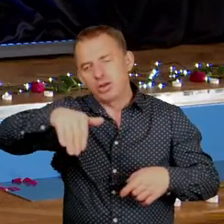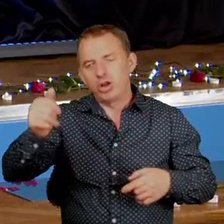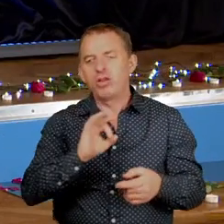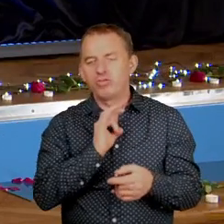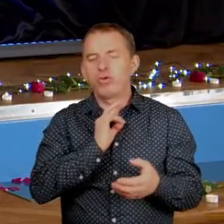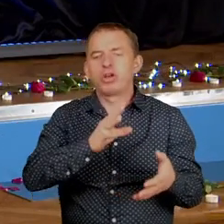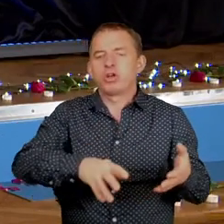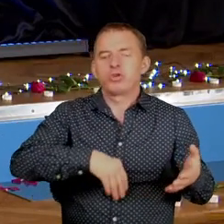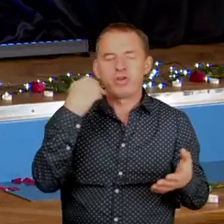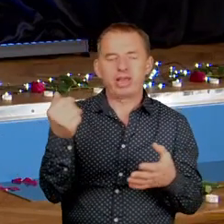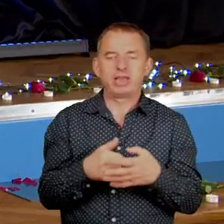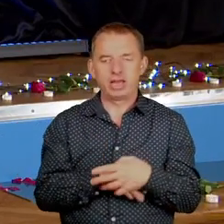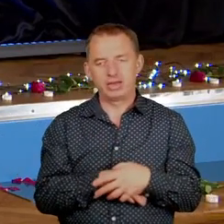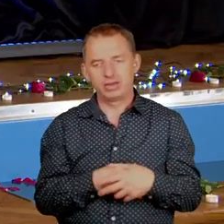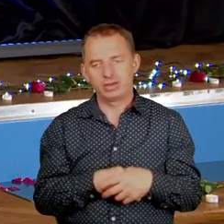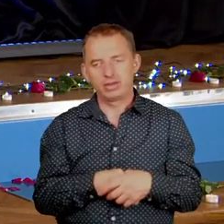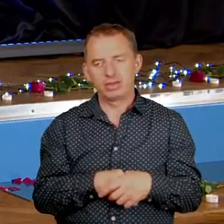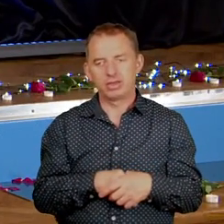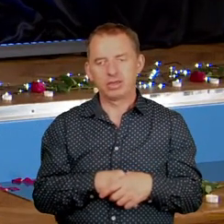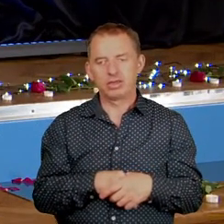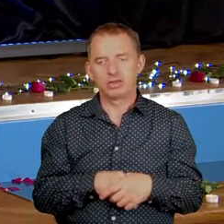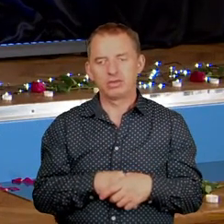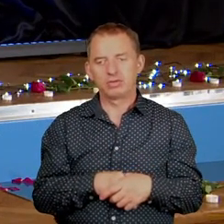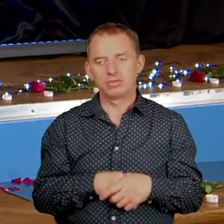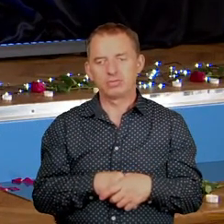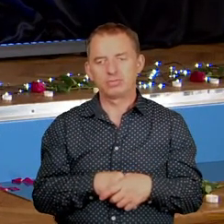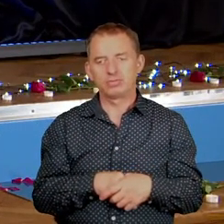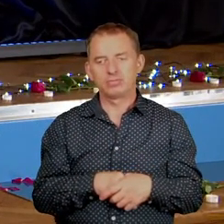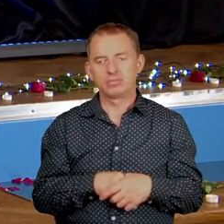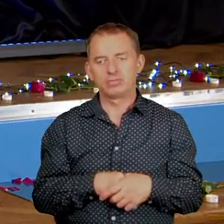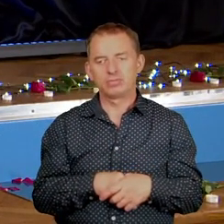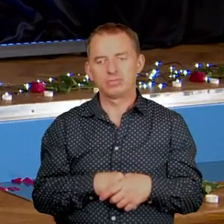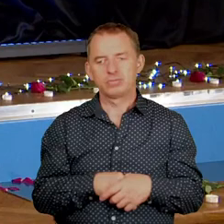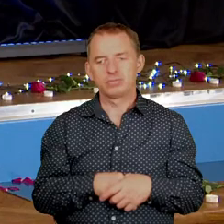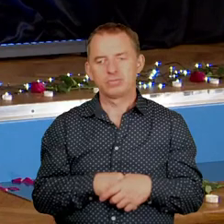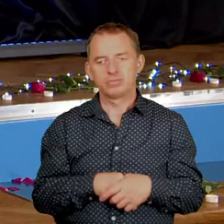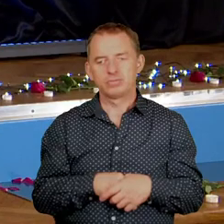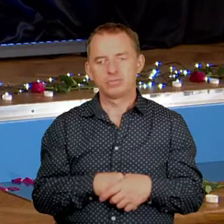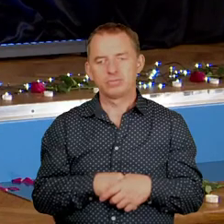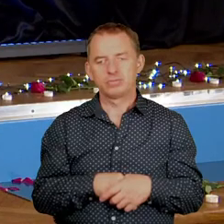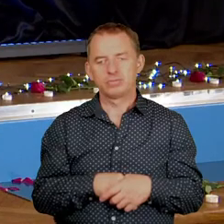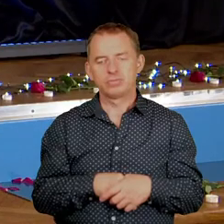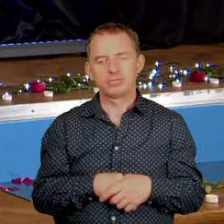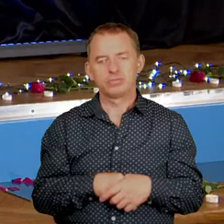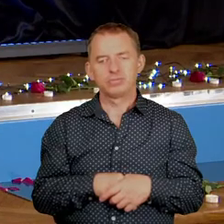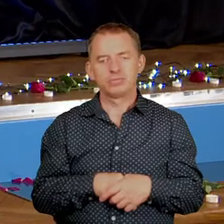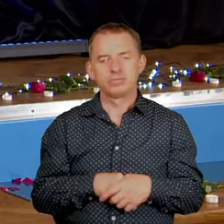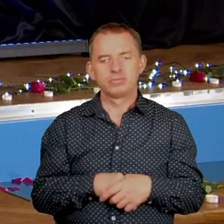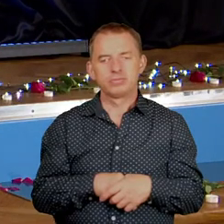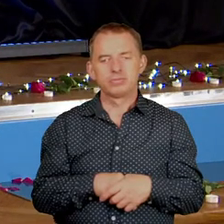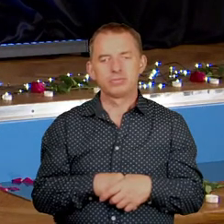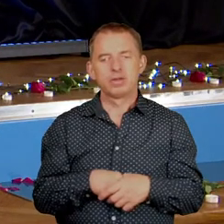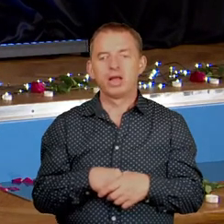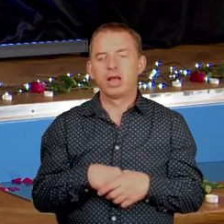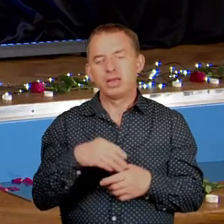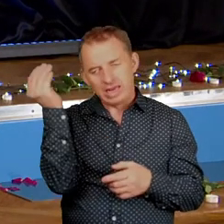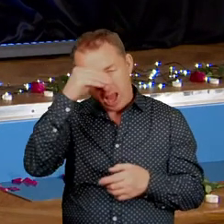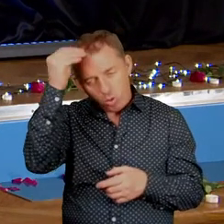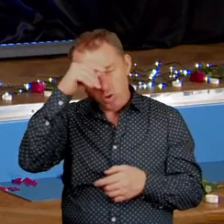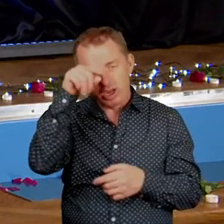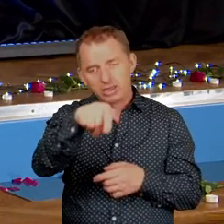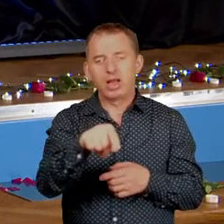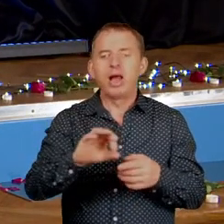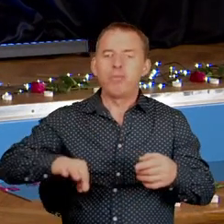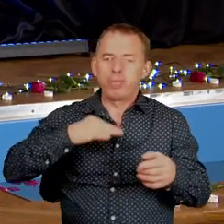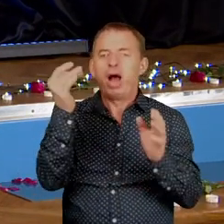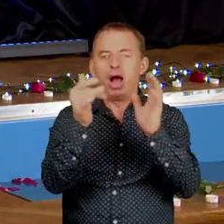idea of the Lord coming with thousands of angels is all through the Bible. Idea tego, że Pan Bóg